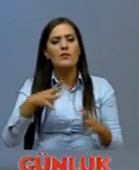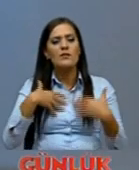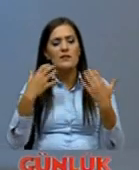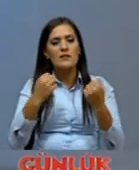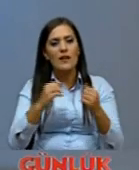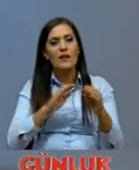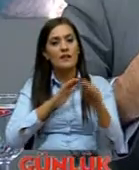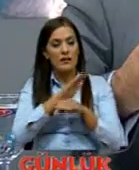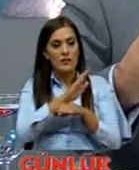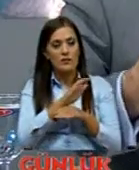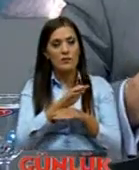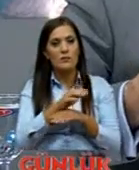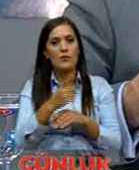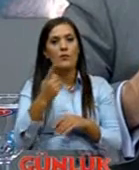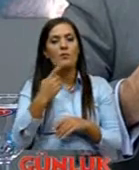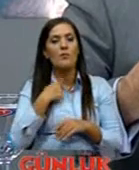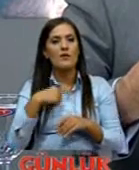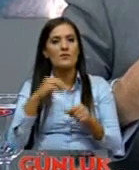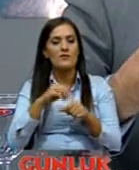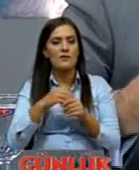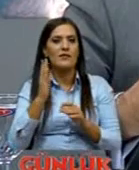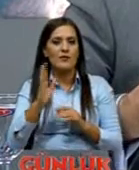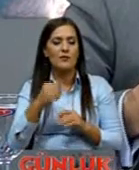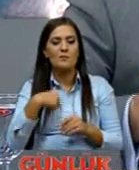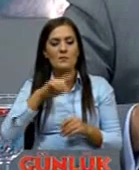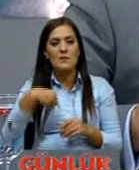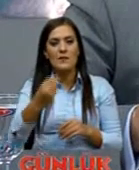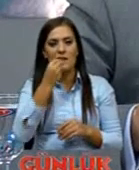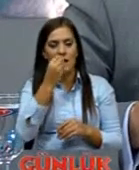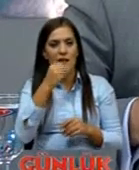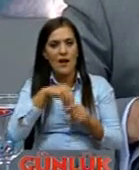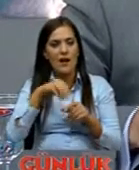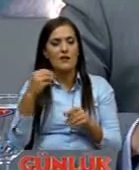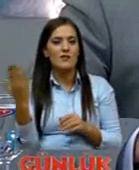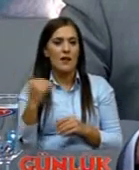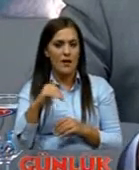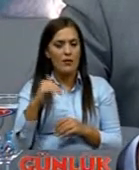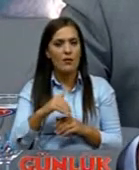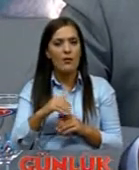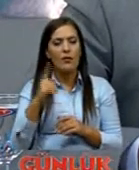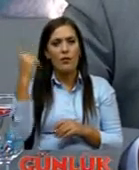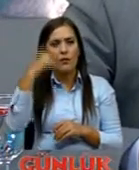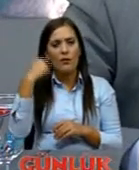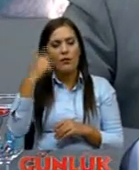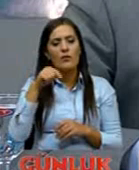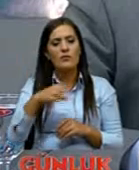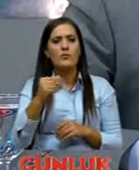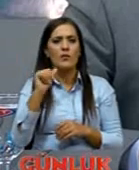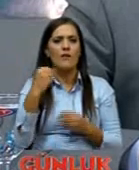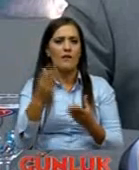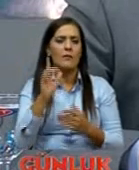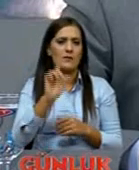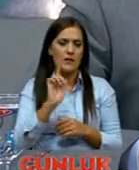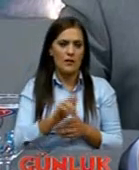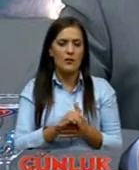sağlığı, yaşamı boğazından gidiyor. Kesinlikle. Ve bizim yediklerimizden, gıdalardan geliyor. Hı hı. Onun için de elbette ki çok önem